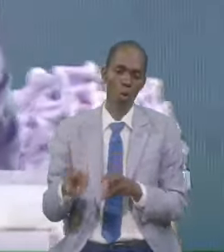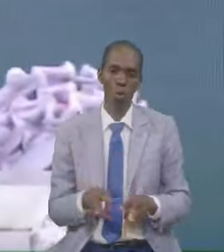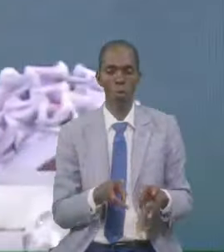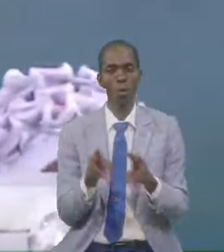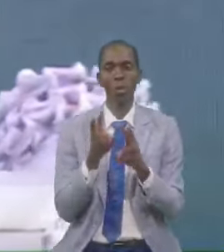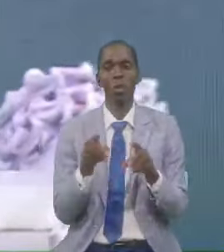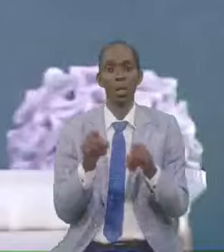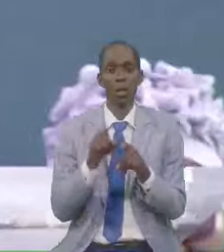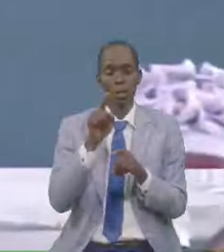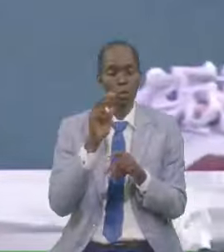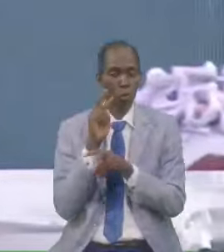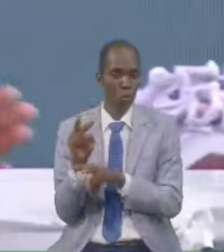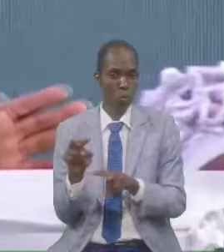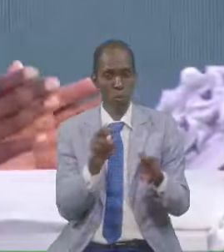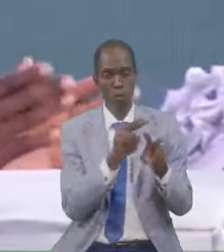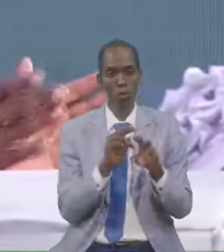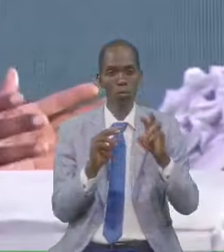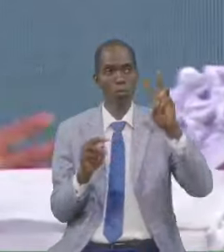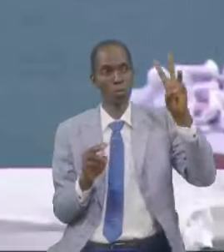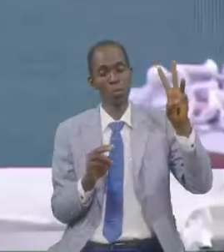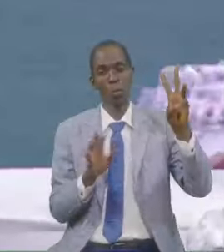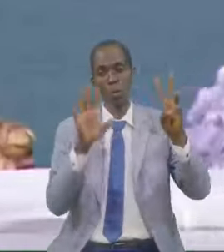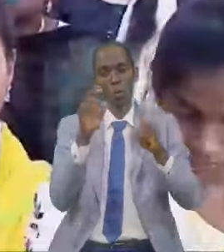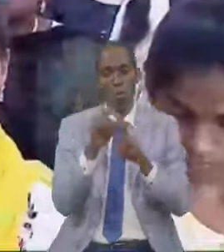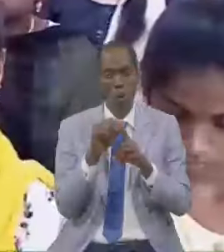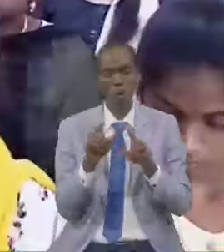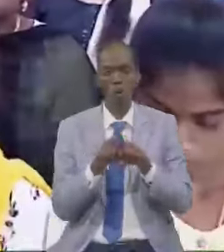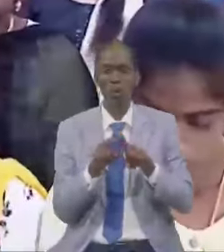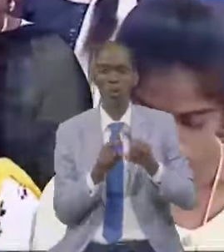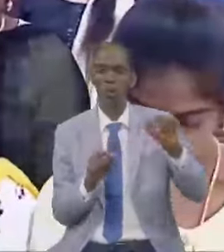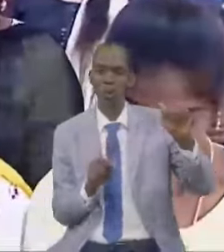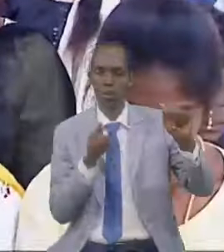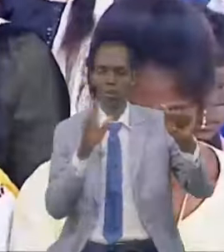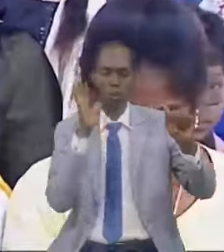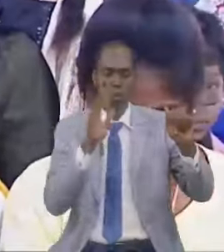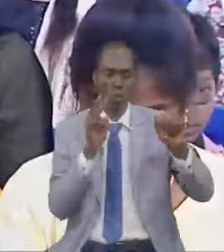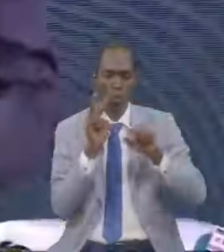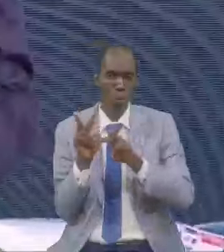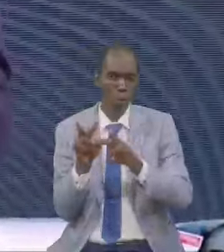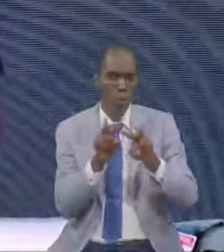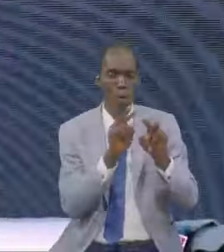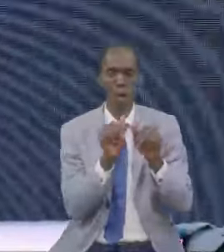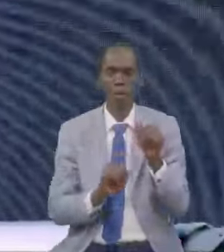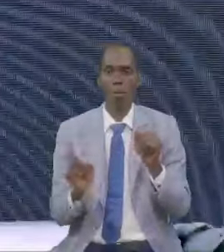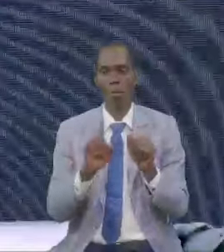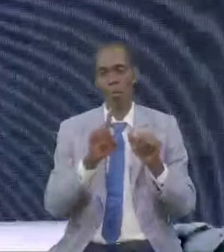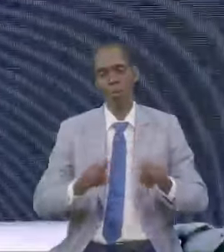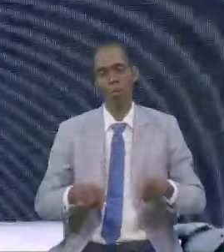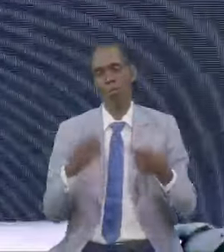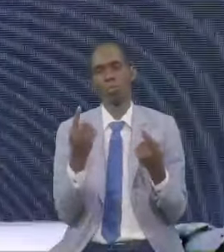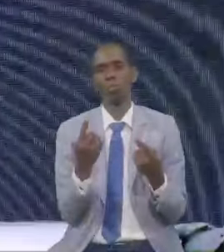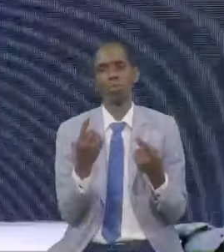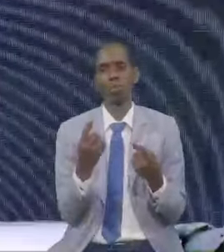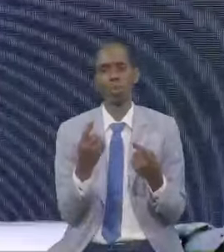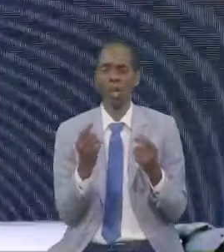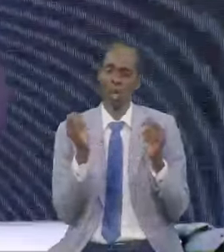మీ వాక్కులు మీరు గమనిస్తే, you watch every way that you go, మీరు వెళ్ళే ప్రతి మార్గాన్ని మీరు గమనించుకోగలుగుతారు. Can I go there?